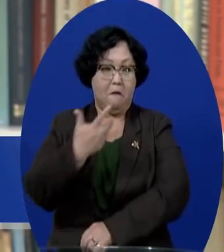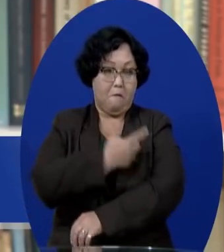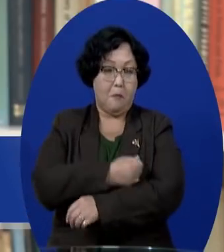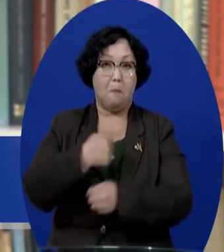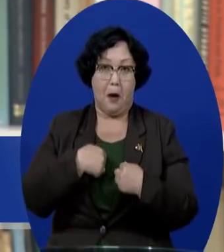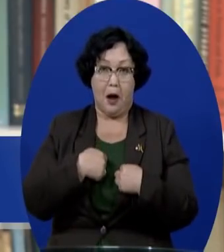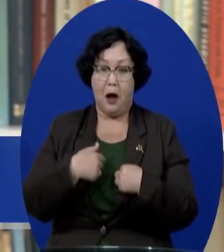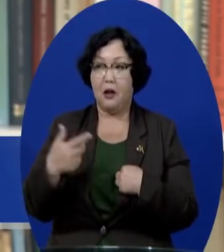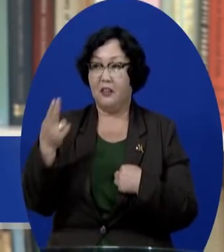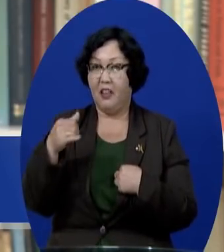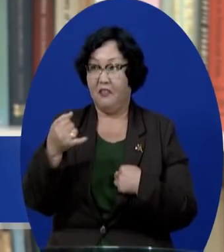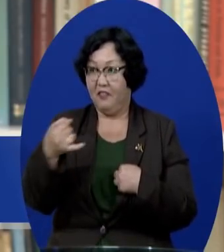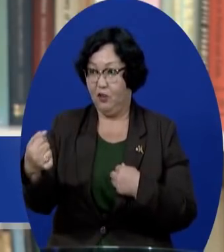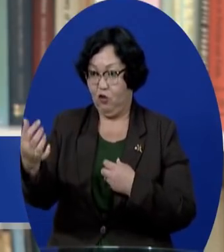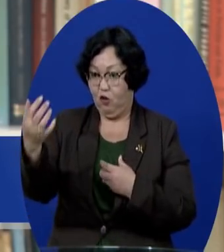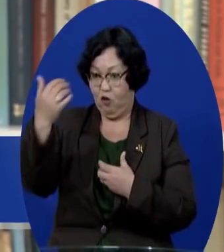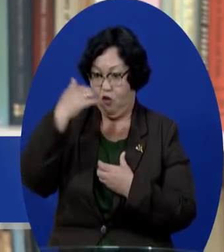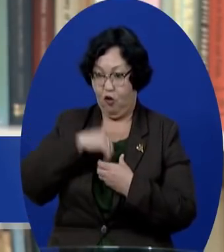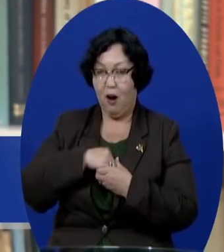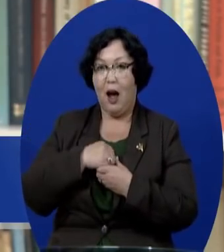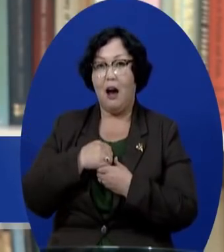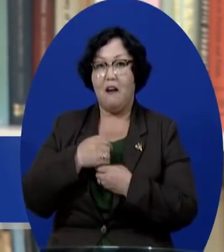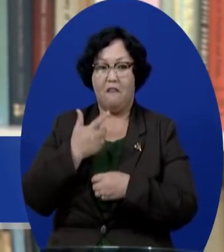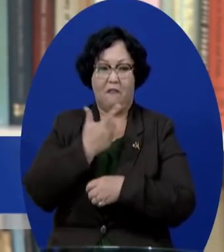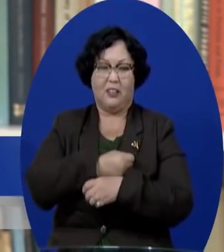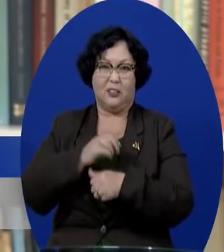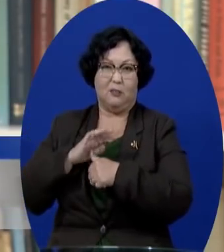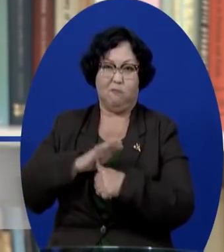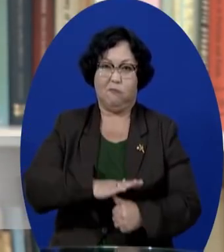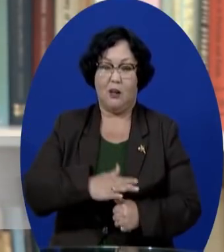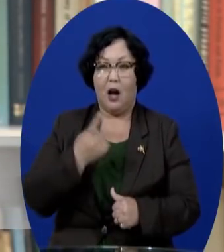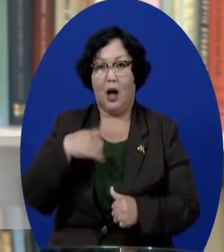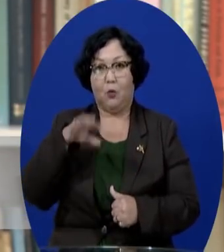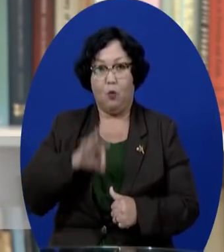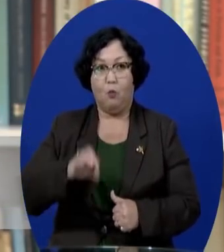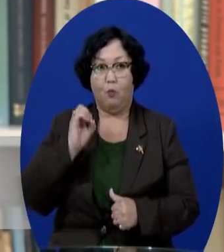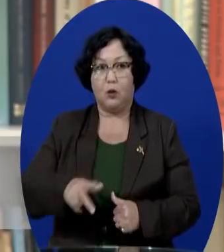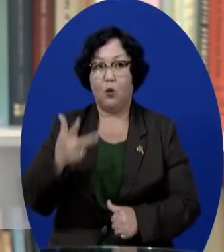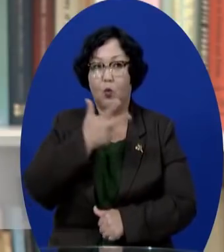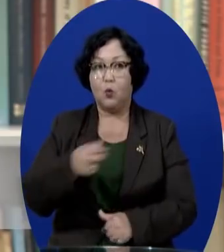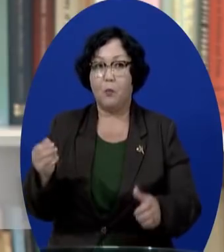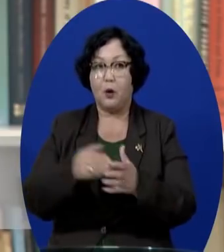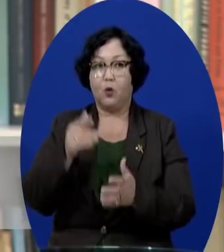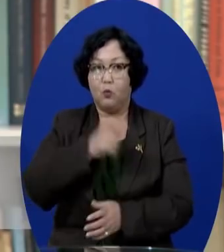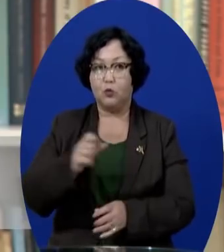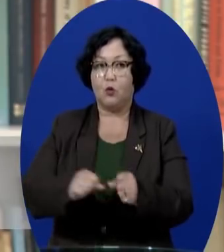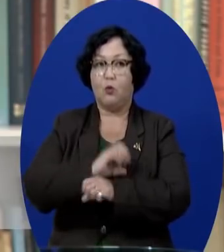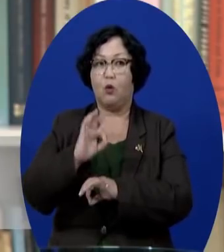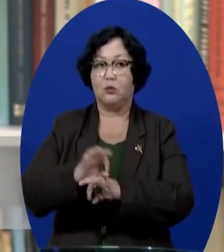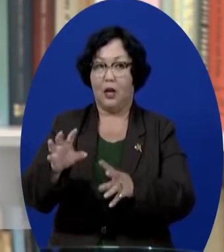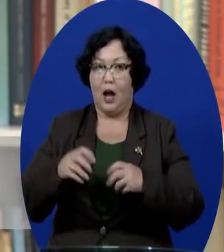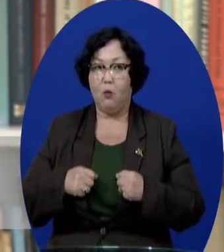үр нөлөөг ингээд бууруулахад ер нь бол нэг 300 мянган орчим хүн бол ийм халдвар авах эрсдэл нь нэмэгдчихэж